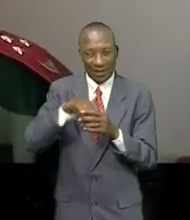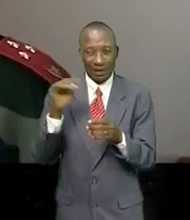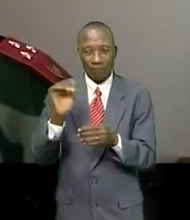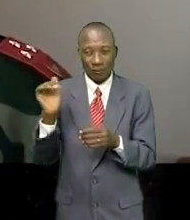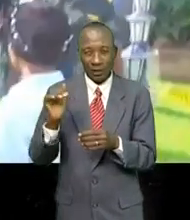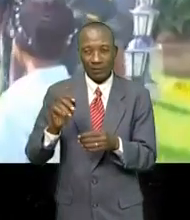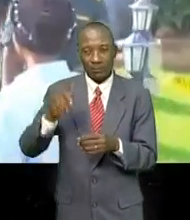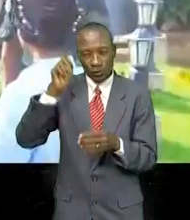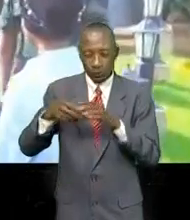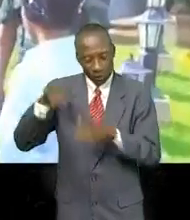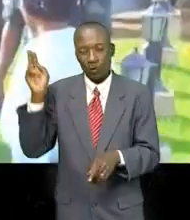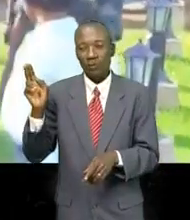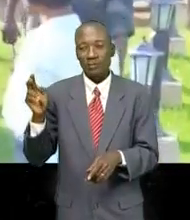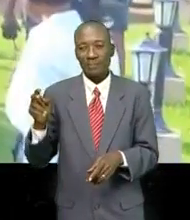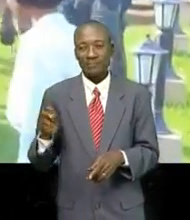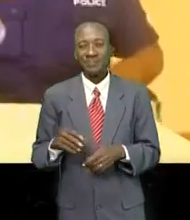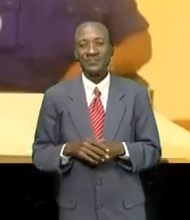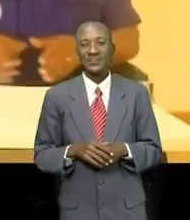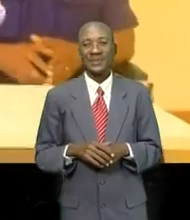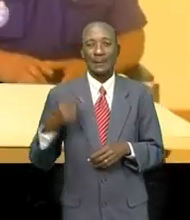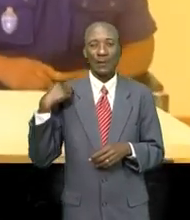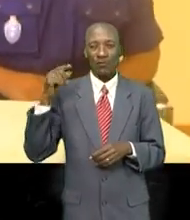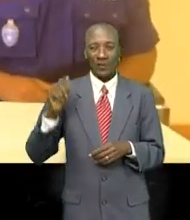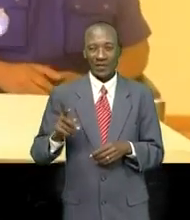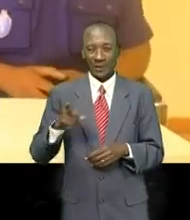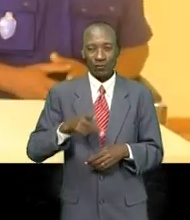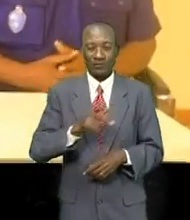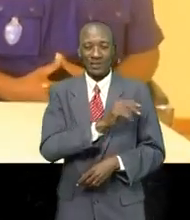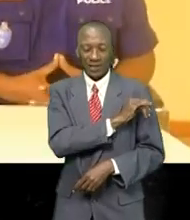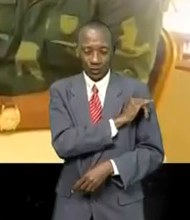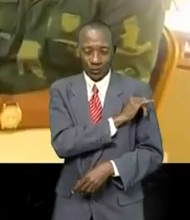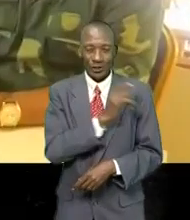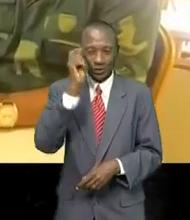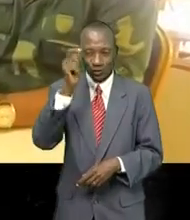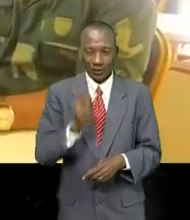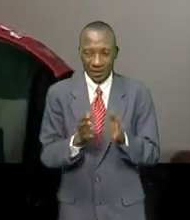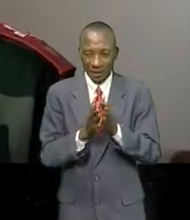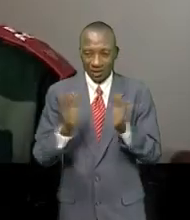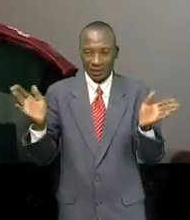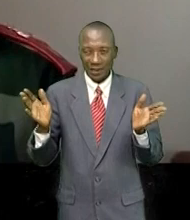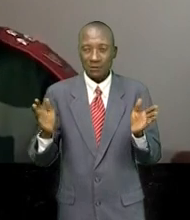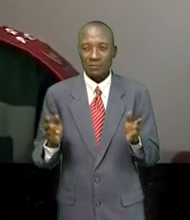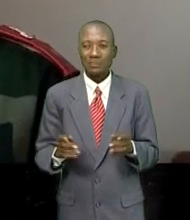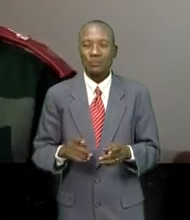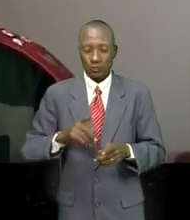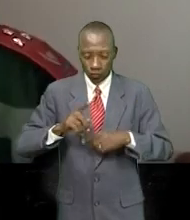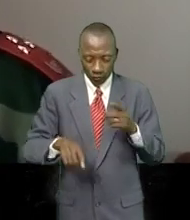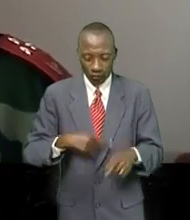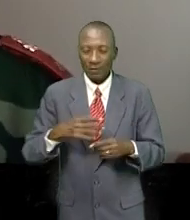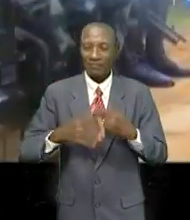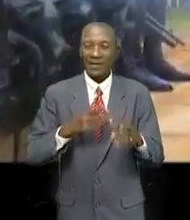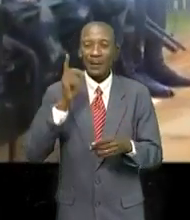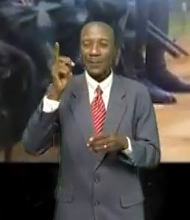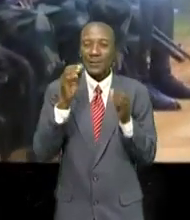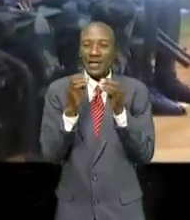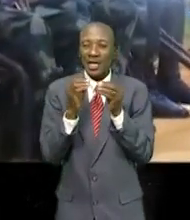doivent quitter. Peu après, le gouverneur de l'Ituri, le lieutenant général Johnny Luboya Nkachama, a tenu sa première réunion du Conseil de